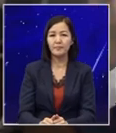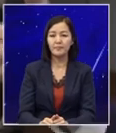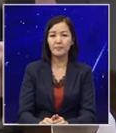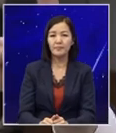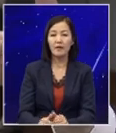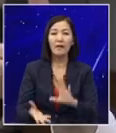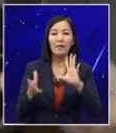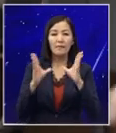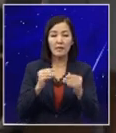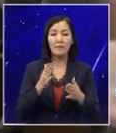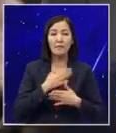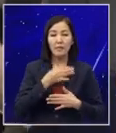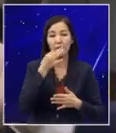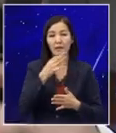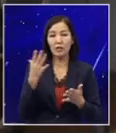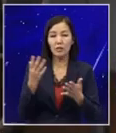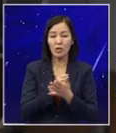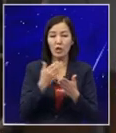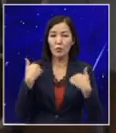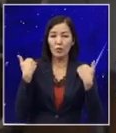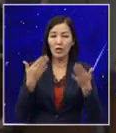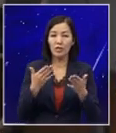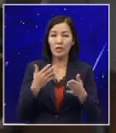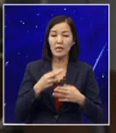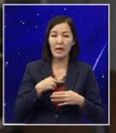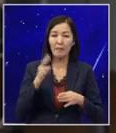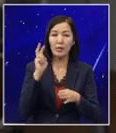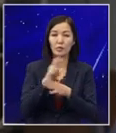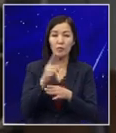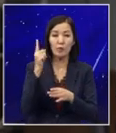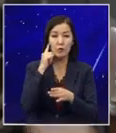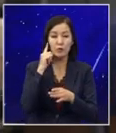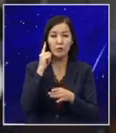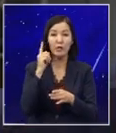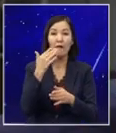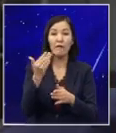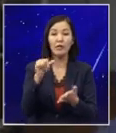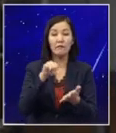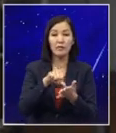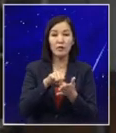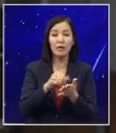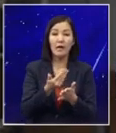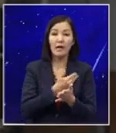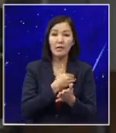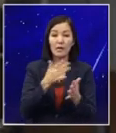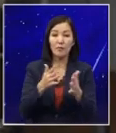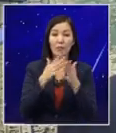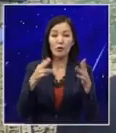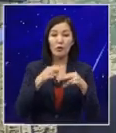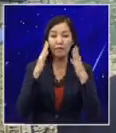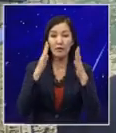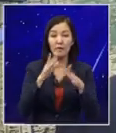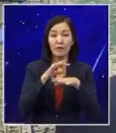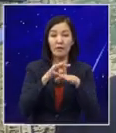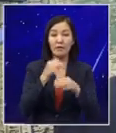В целом мне понравилось. Желаю вам всем удачи. Я пришел сюда, чтобы послушать ваши выступления и хотел бы, чтобы у нас было больше времени на